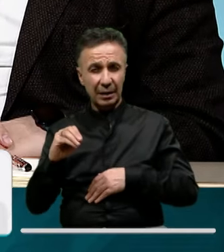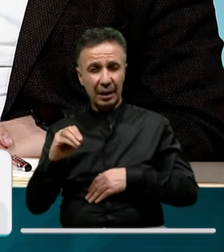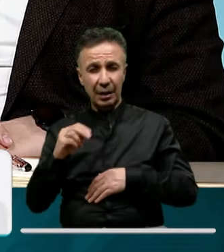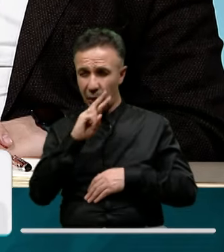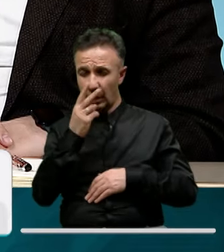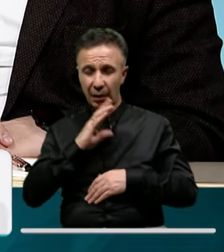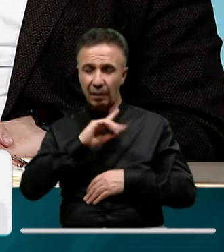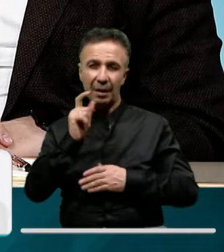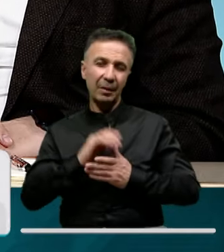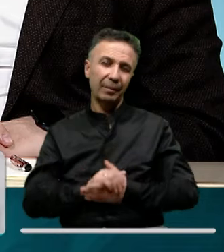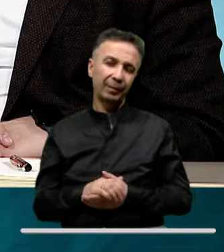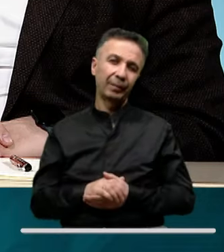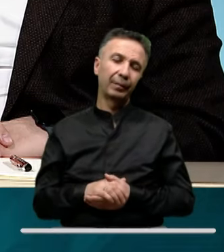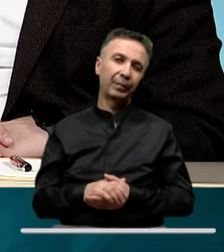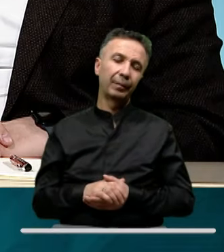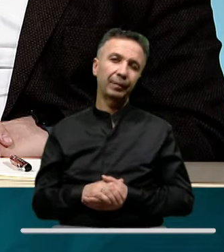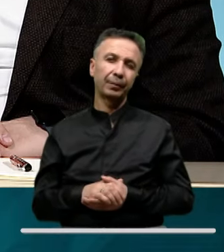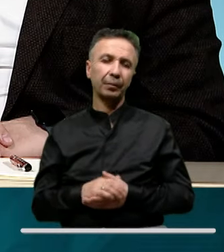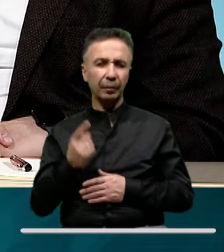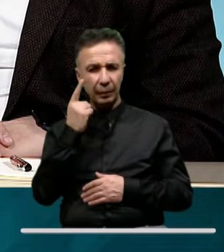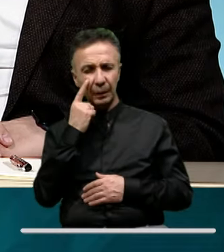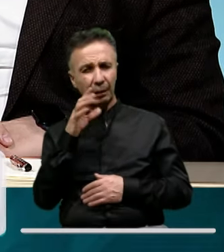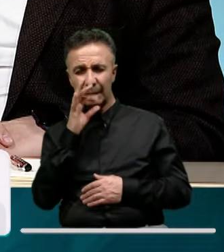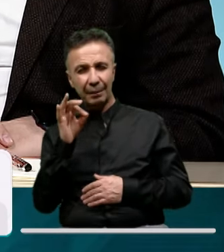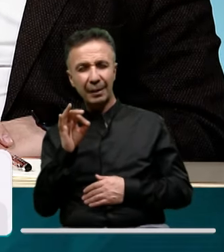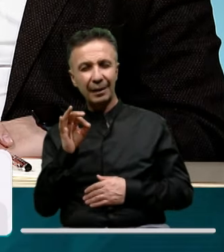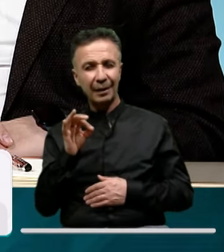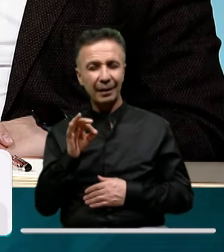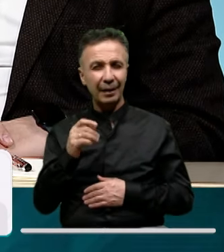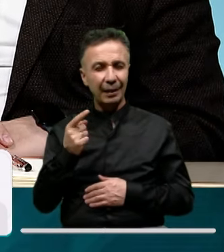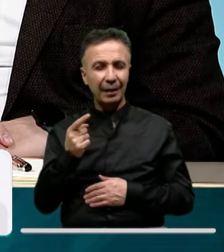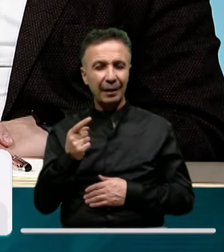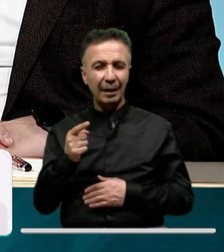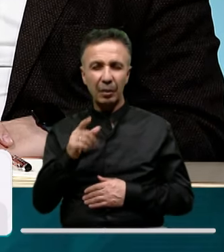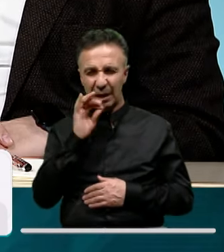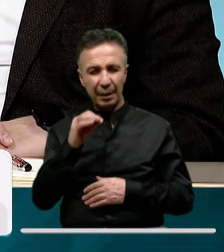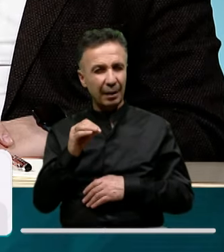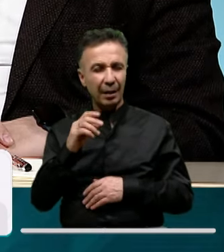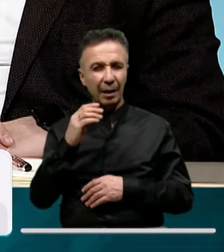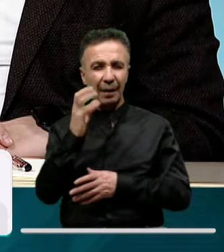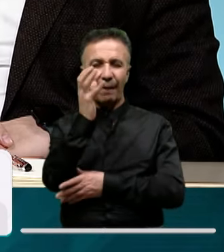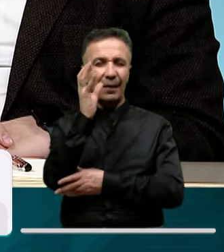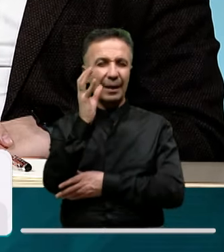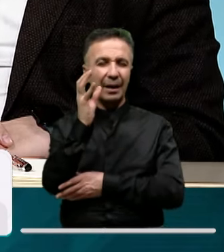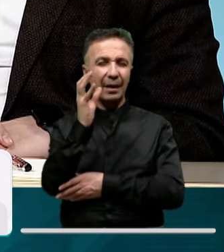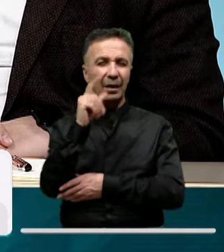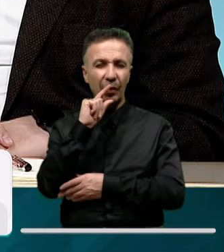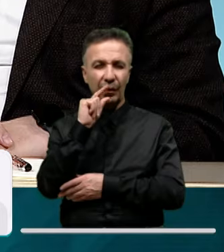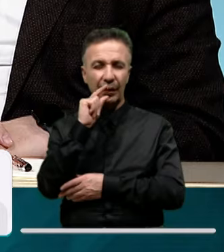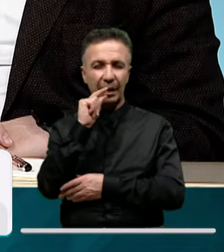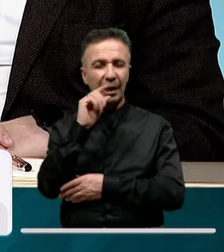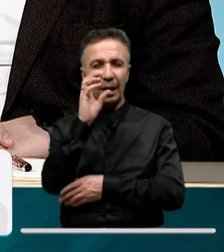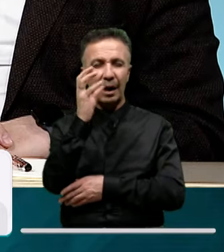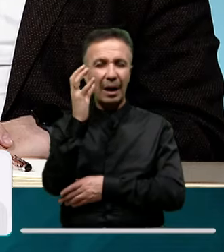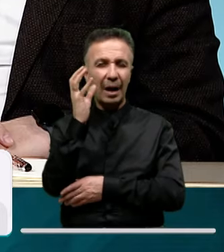Ama şunun altını çizelim. Bu mülkiyet kimin şimdi kime geçti? Devlete geçti. Yani devlet veya DSİ efendim ne yaptı? İstimlak etti.